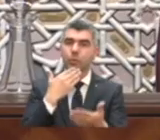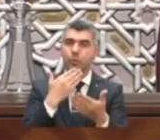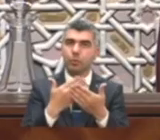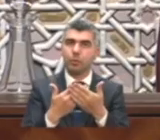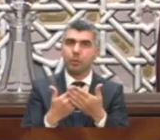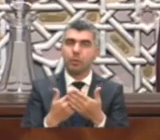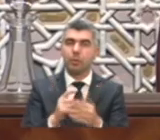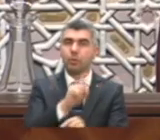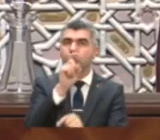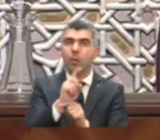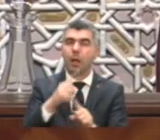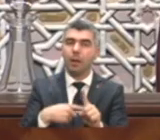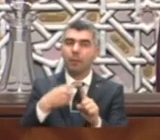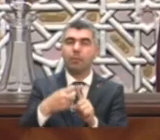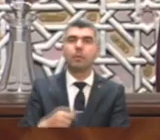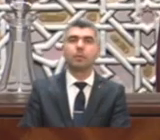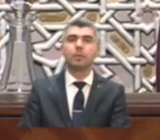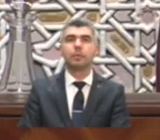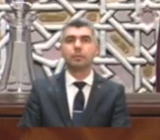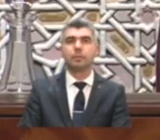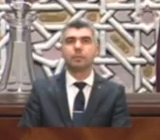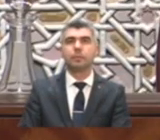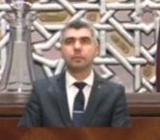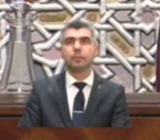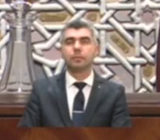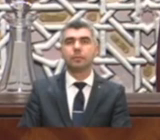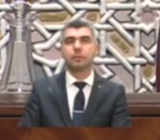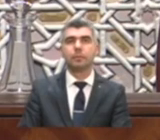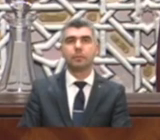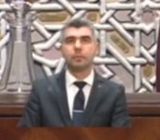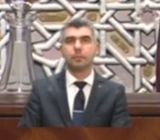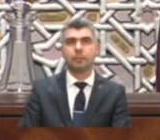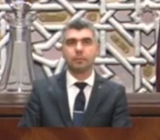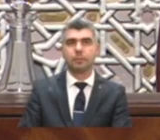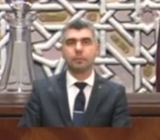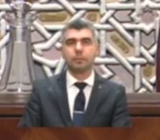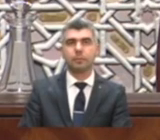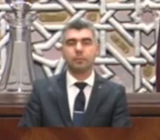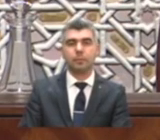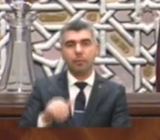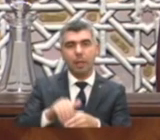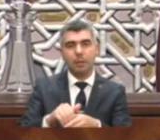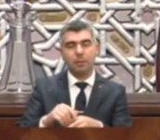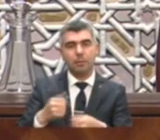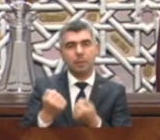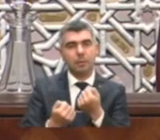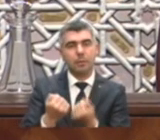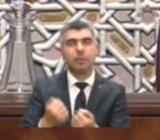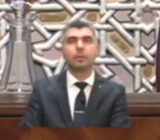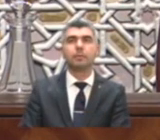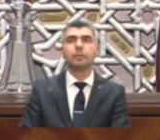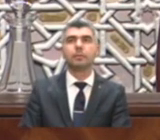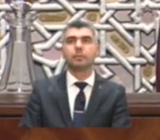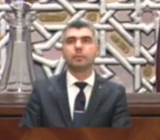من تعقيب إضافي؟ سيد نائب محترم عن فريق أصالة والمعاصرة،